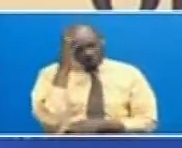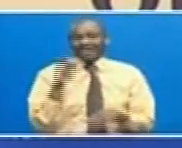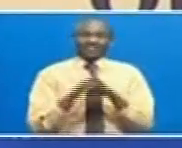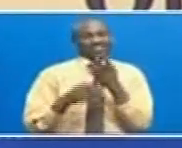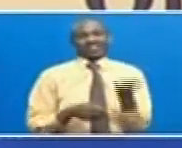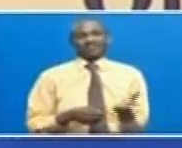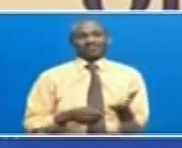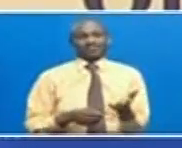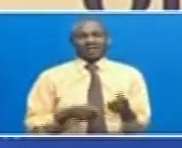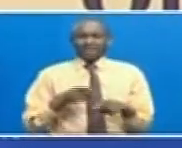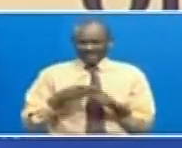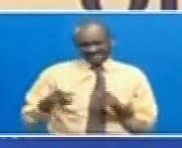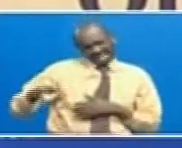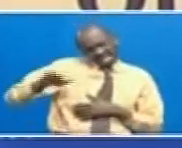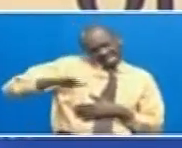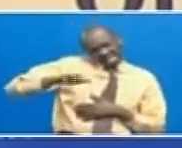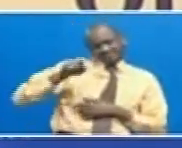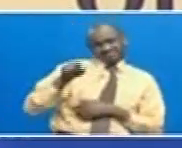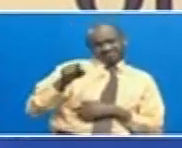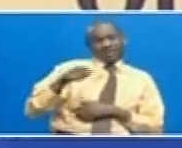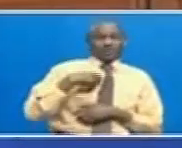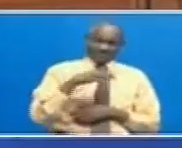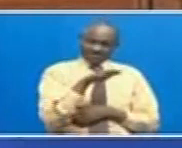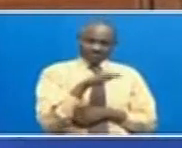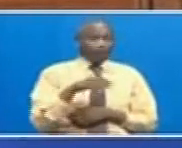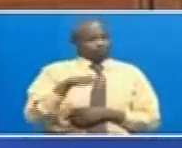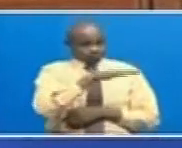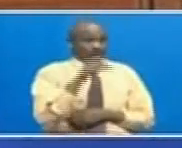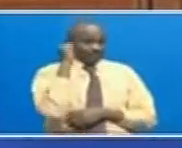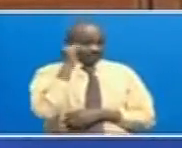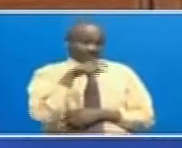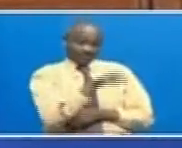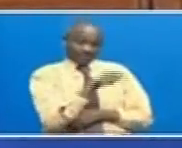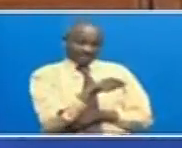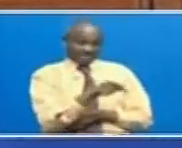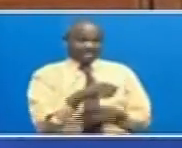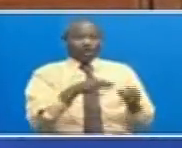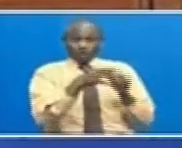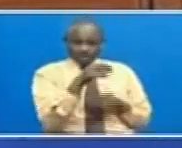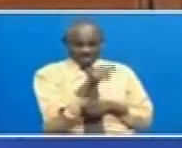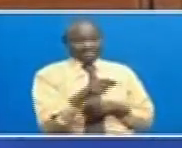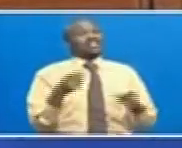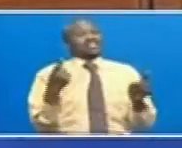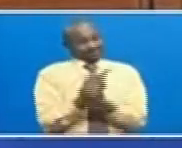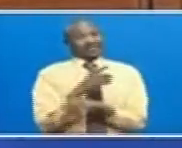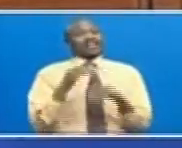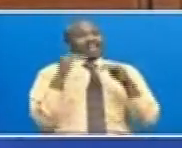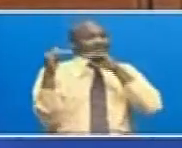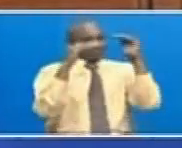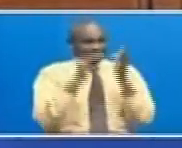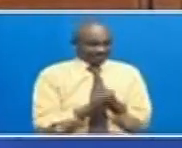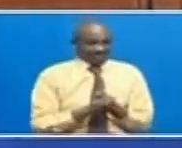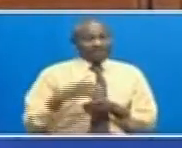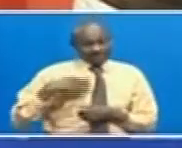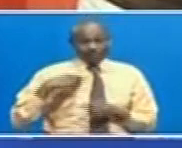Kenya. Lakini katika upande wa pili, cheche za maneno na siasa kuhusiana na mkataba huo zimeingia katika upeo wa juu. Walioko